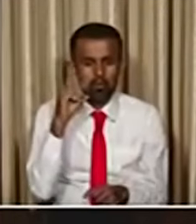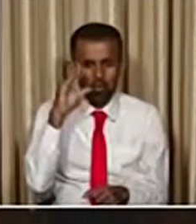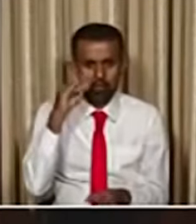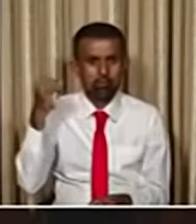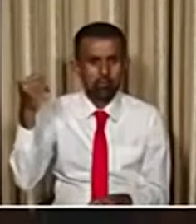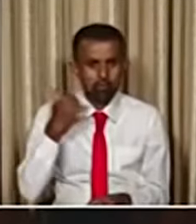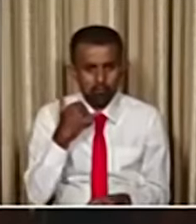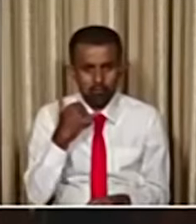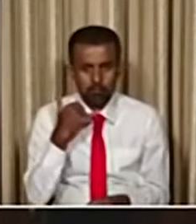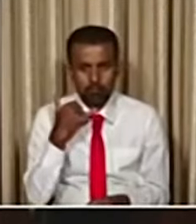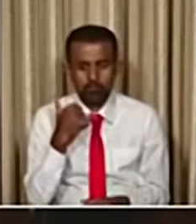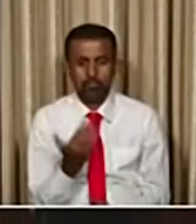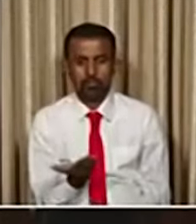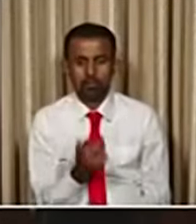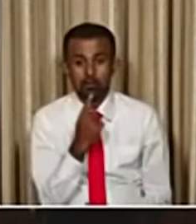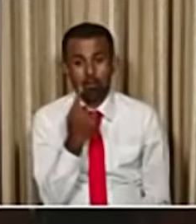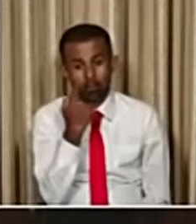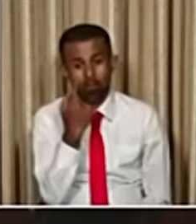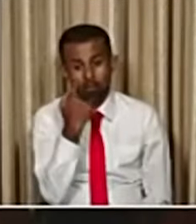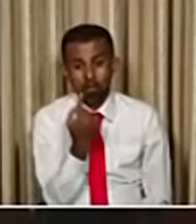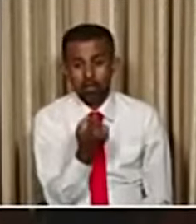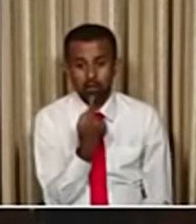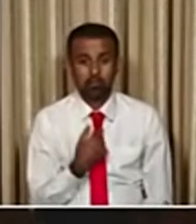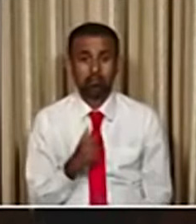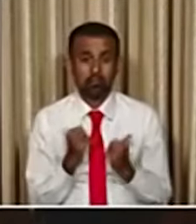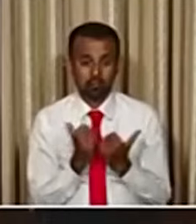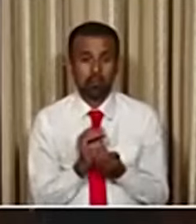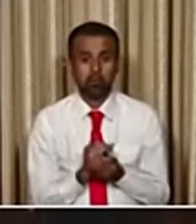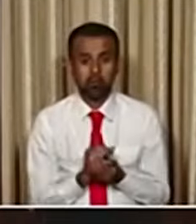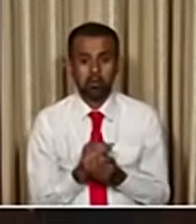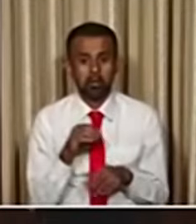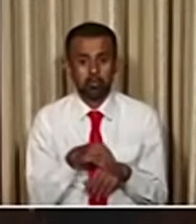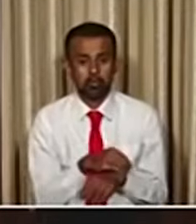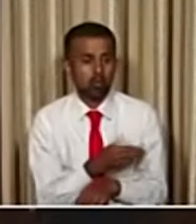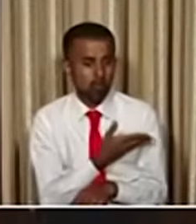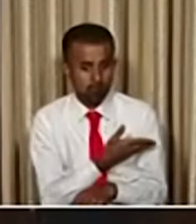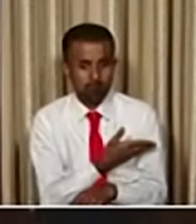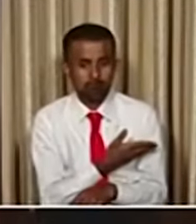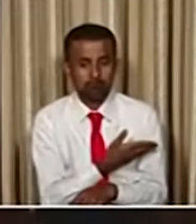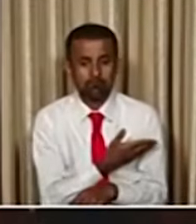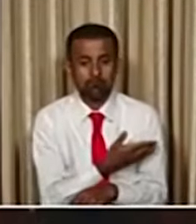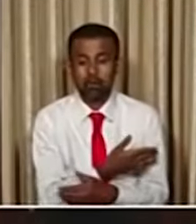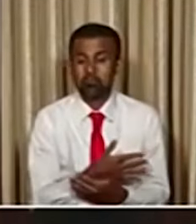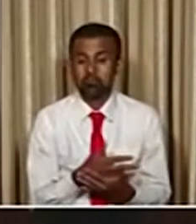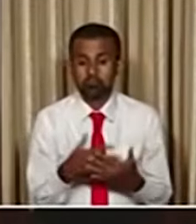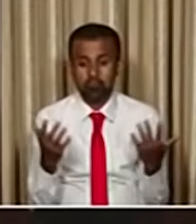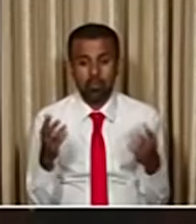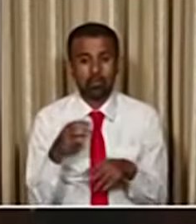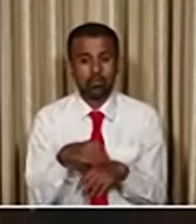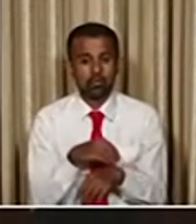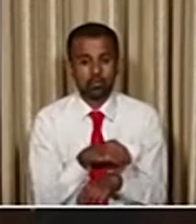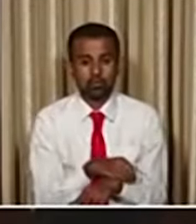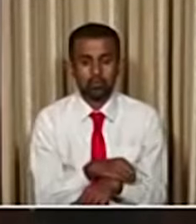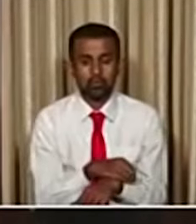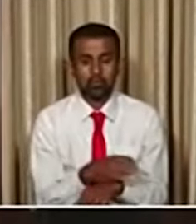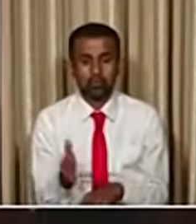කතා කළා ඒ අය ඉල්ලනවා අඬ අඬ කියනවා අපිව මුදවා ගන්න අපි තුවාල වෙලා ඉතා විශාල වශයෙන් තුවාල වුණොත් ඒ